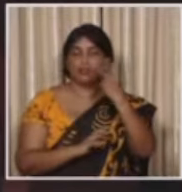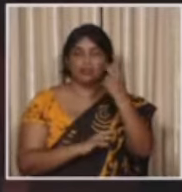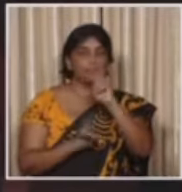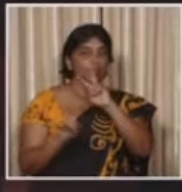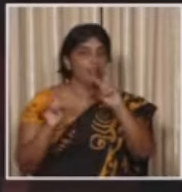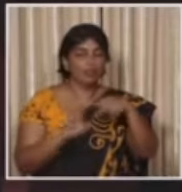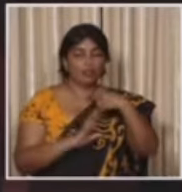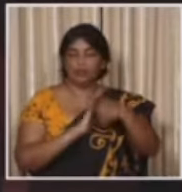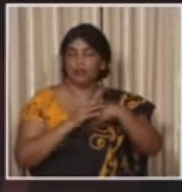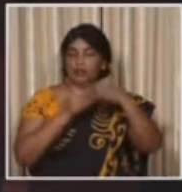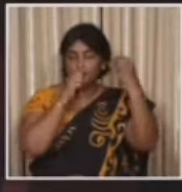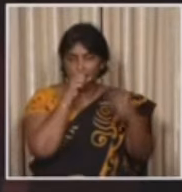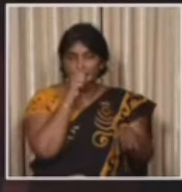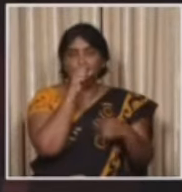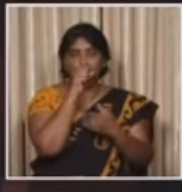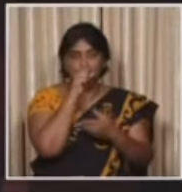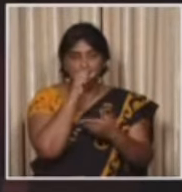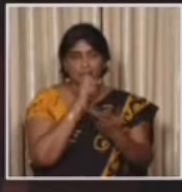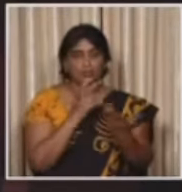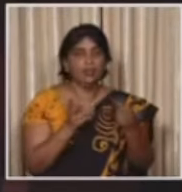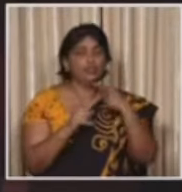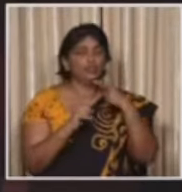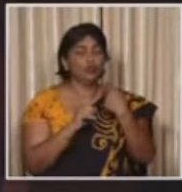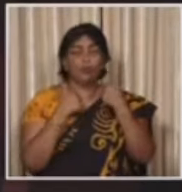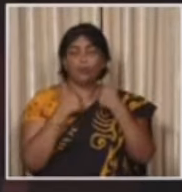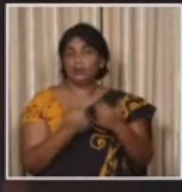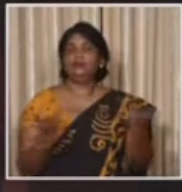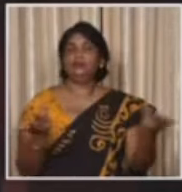2022 රට බංකොලොත් වුණා. ඔන්න දුන්න සුභාරංචිය.